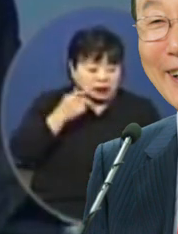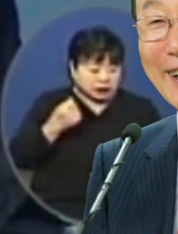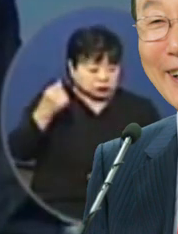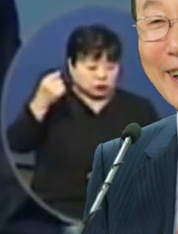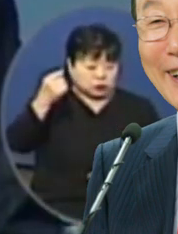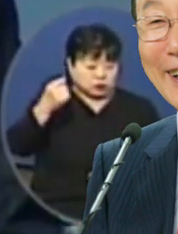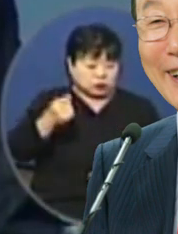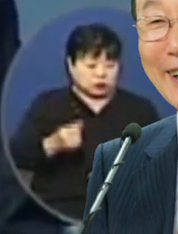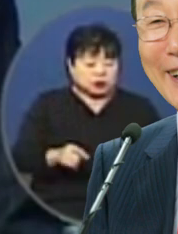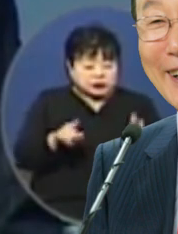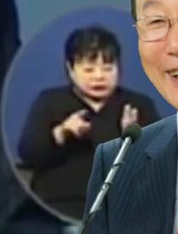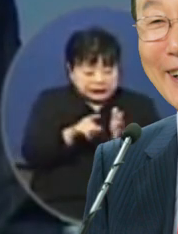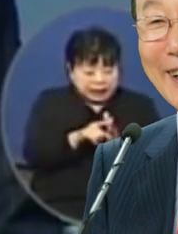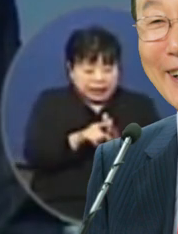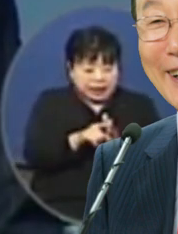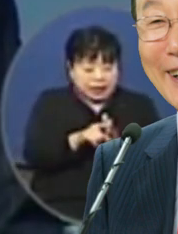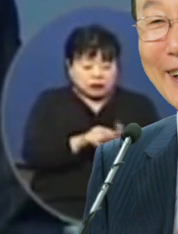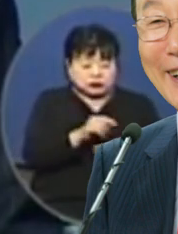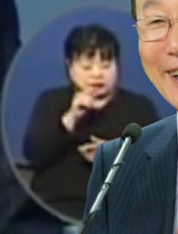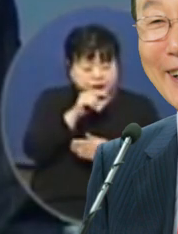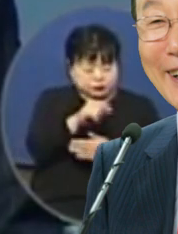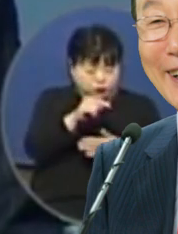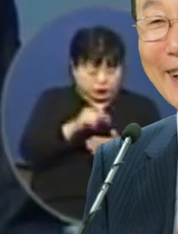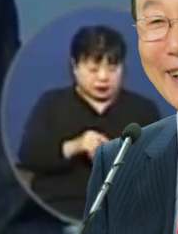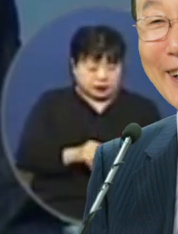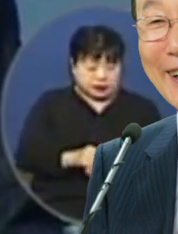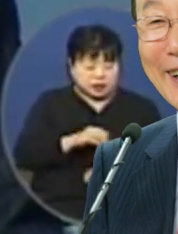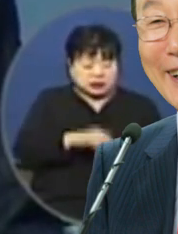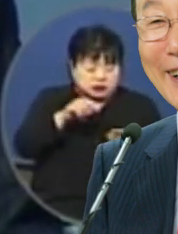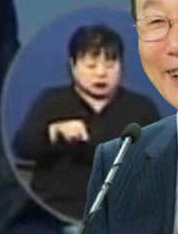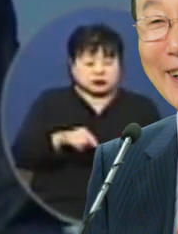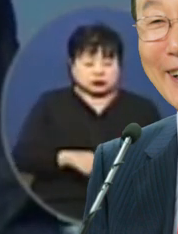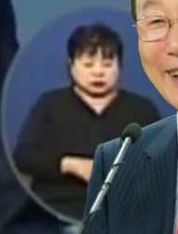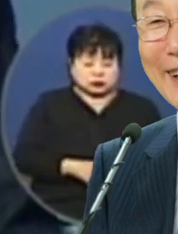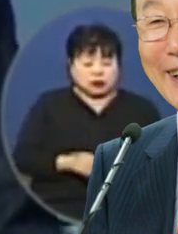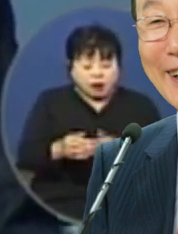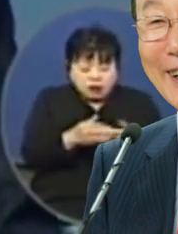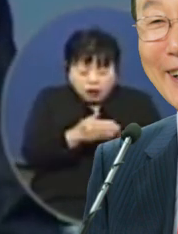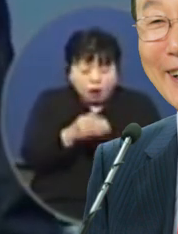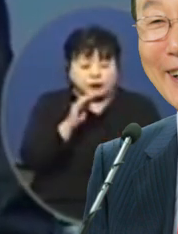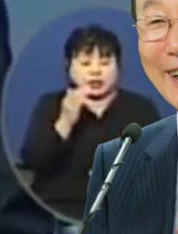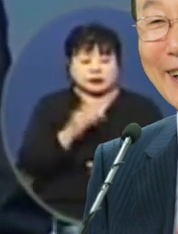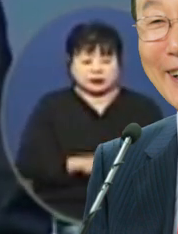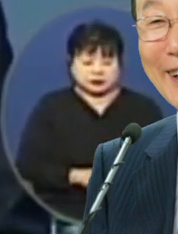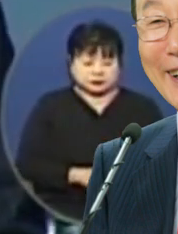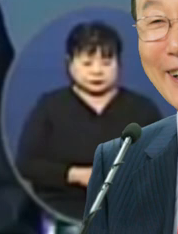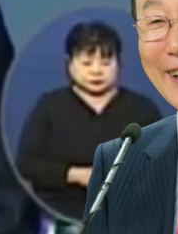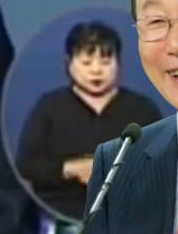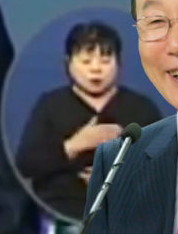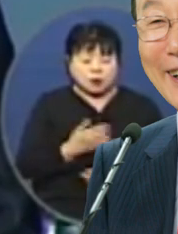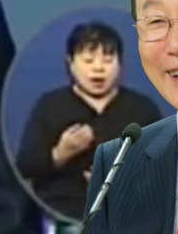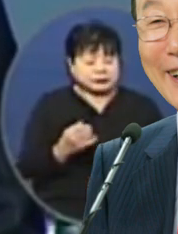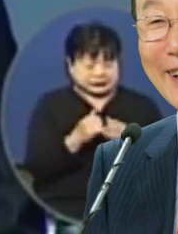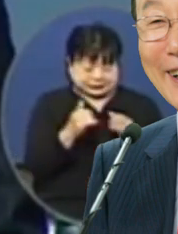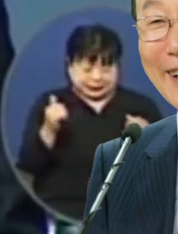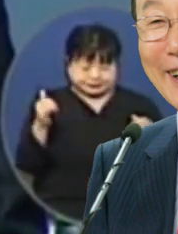동원해서 신앙이 우리의 생활 속에 실천적으로 체험되는 것입니다. 몸이 아픈